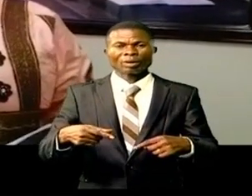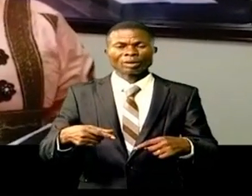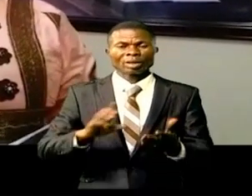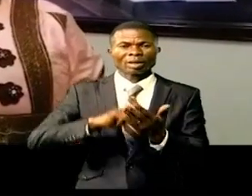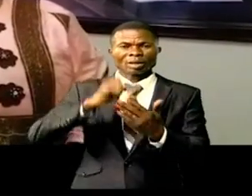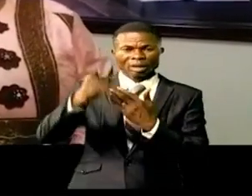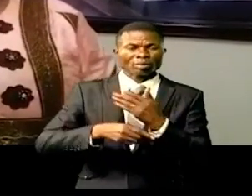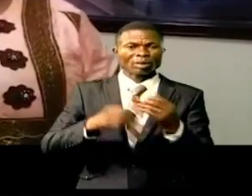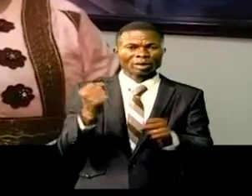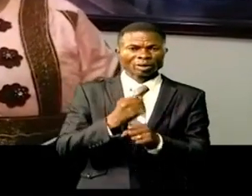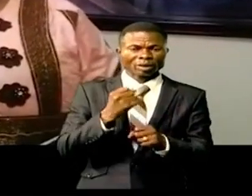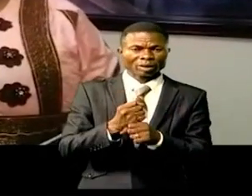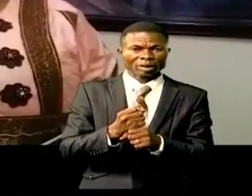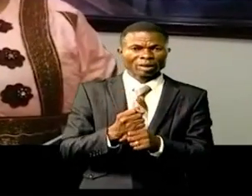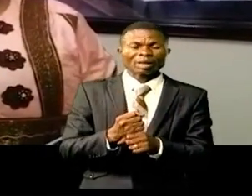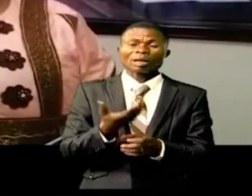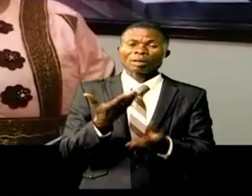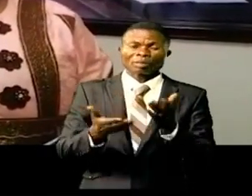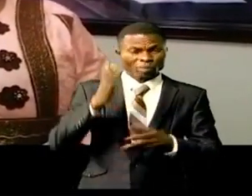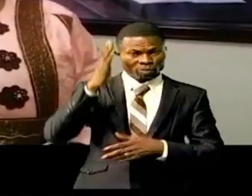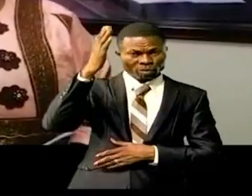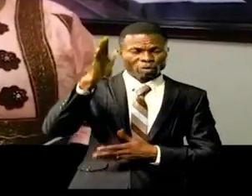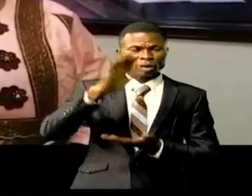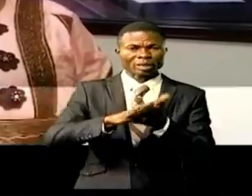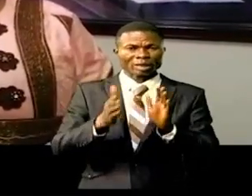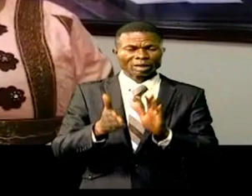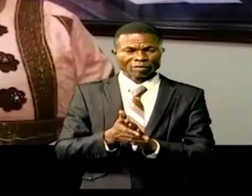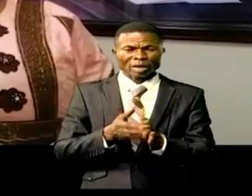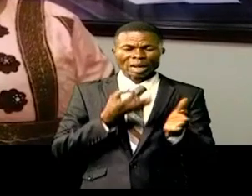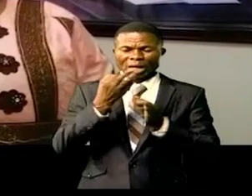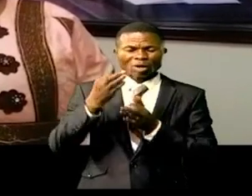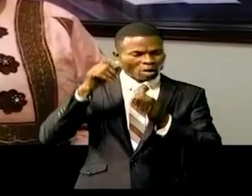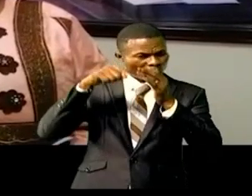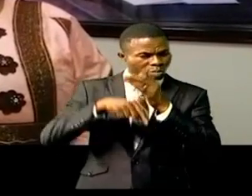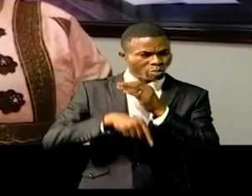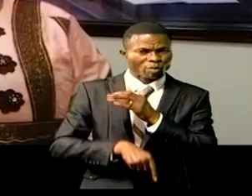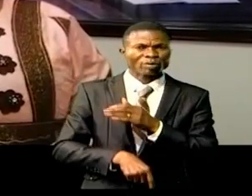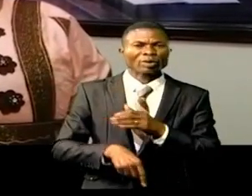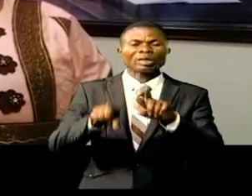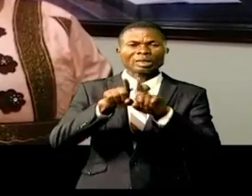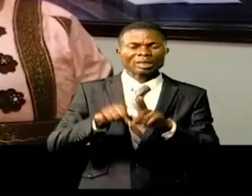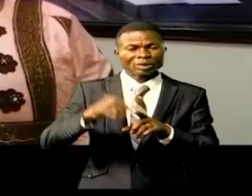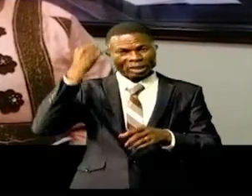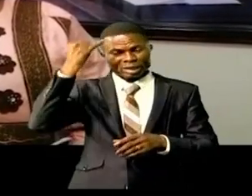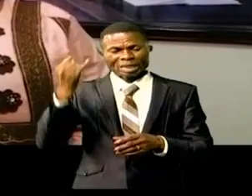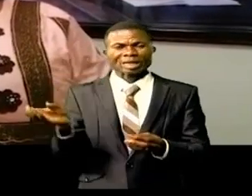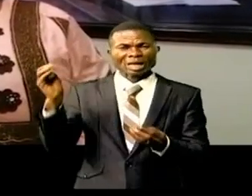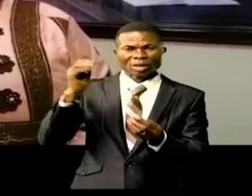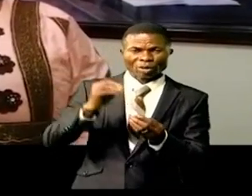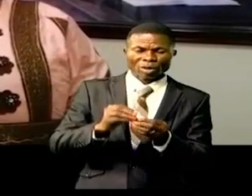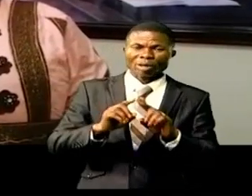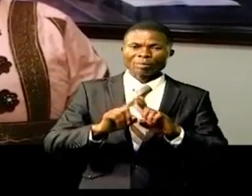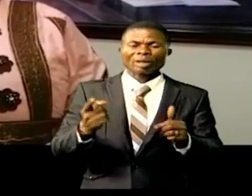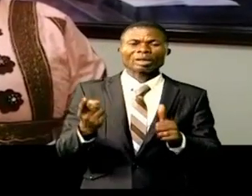de travail, on pourra peut-être développer davantage les initiatives. Mais nous avons déjà parlé un